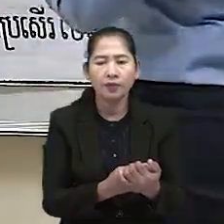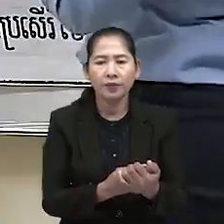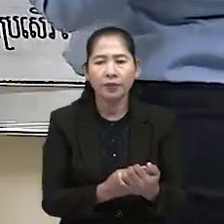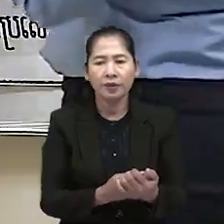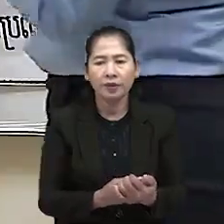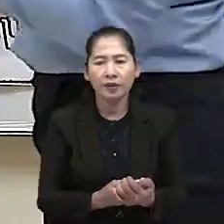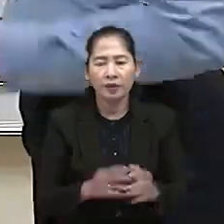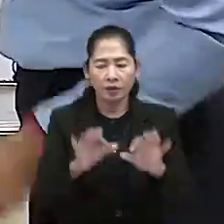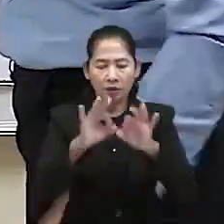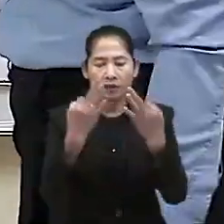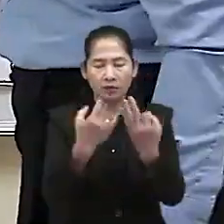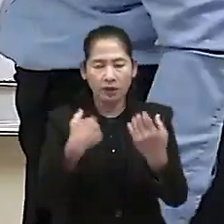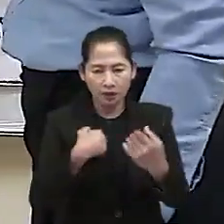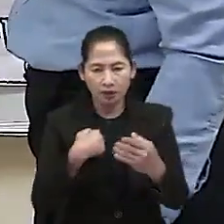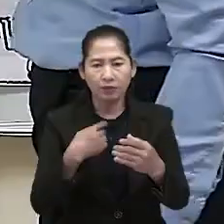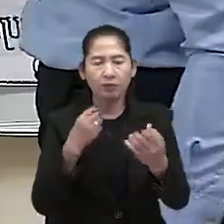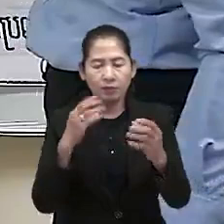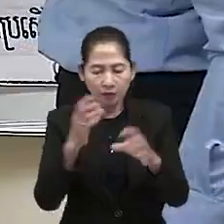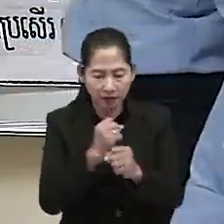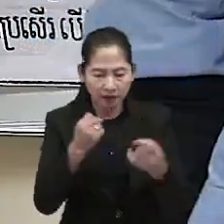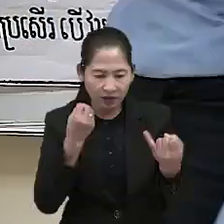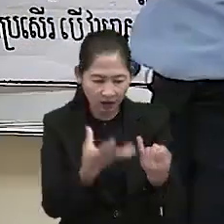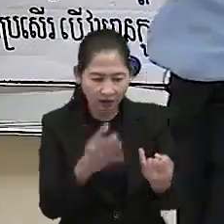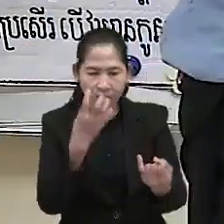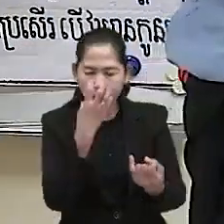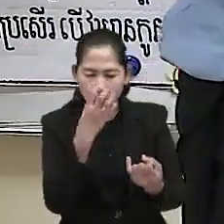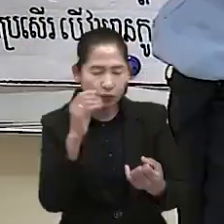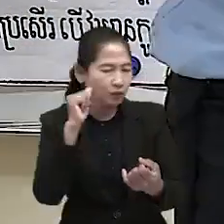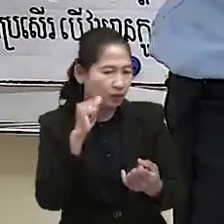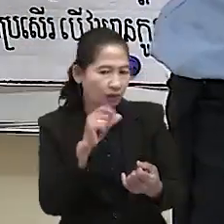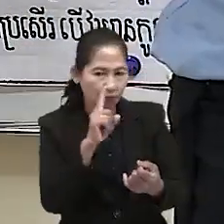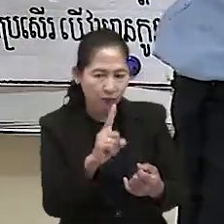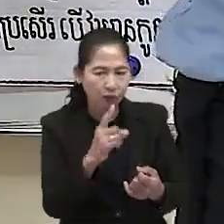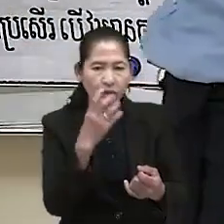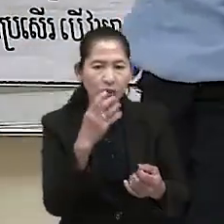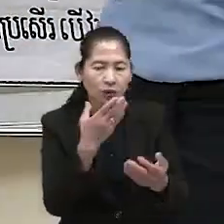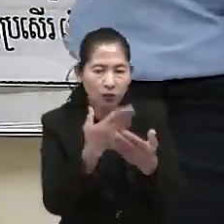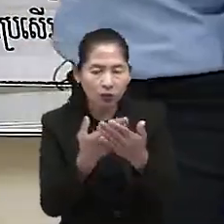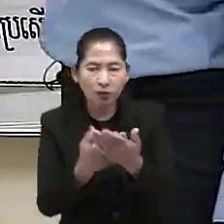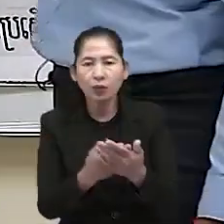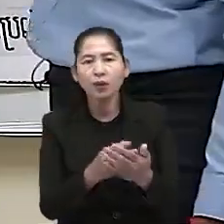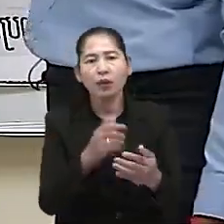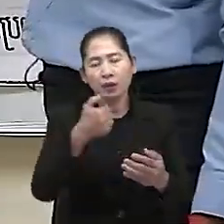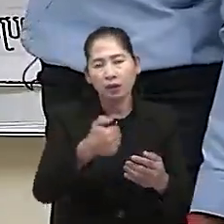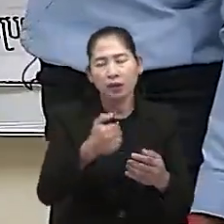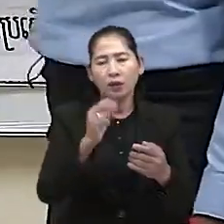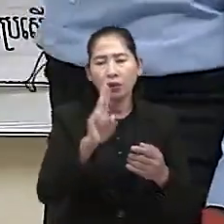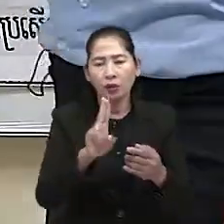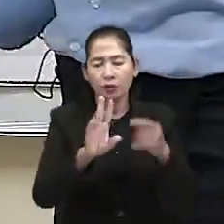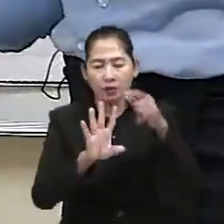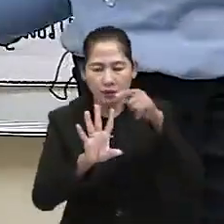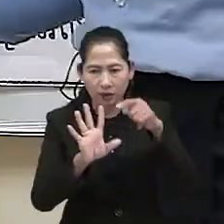ទៀតកូនគ្រួសារខ្ញុំបានចិញ្ចឹមជ្រូកញីមួយក្បាលជ្រូកនោះឈ្មោះនាងអុកឈ្មោះនាងអុកព្